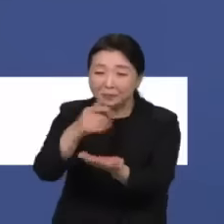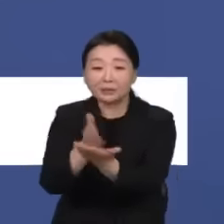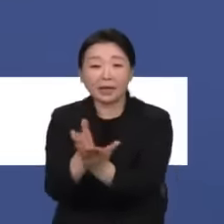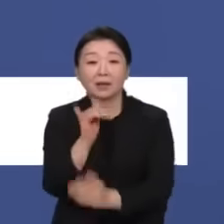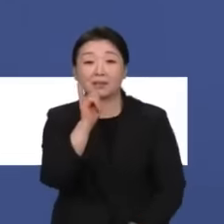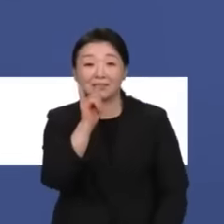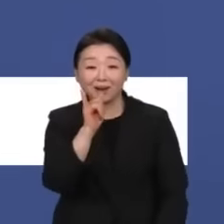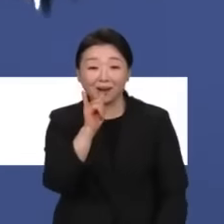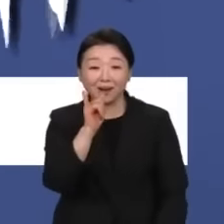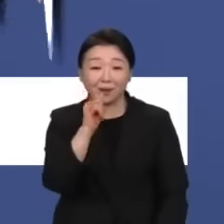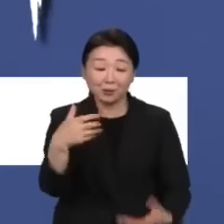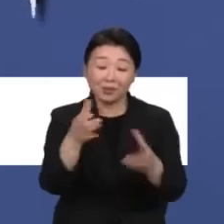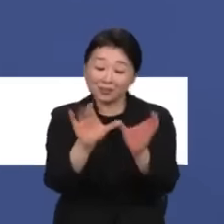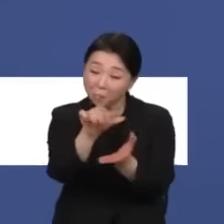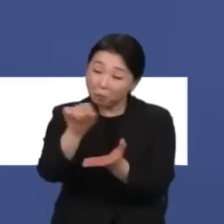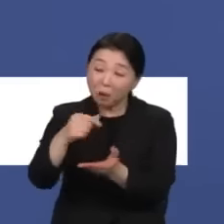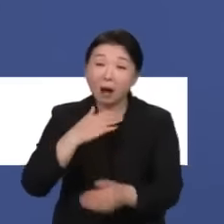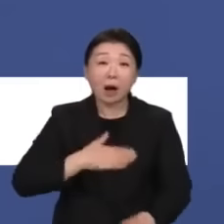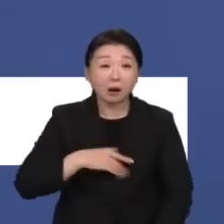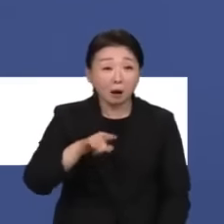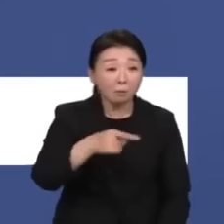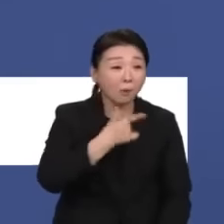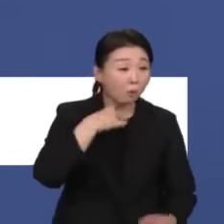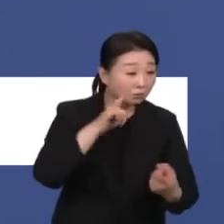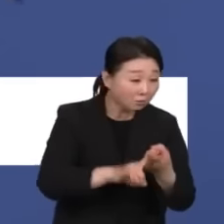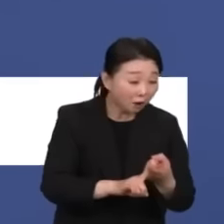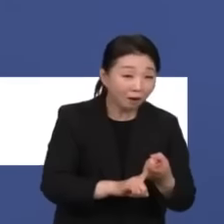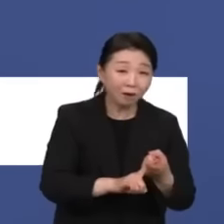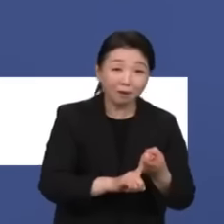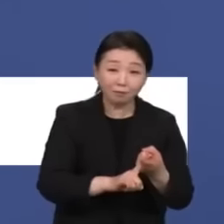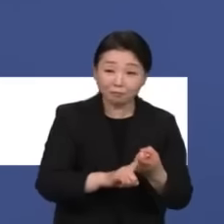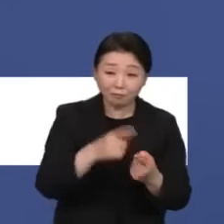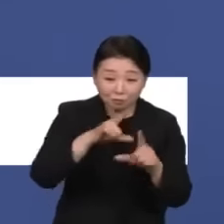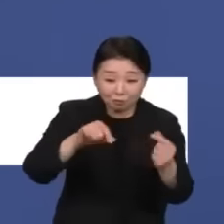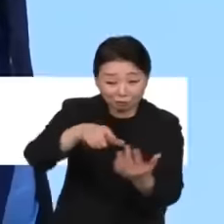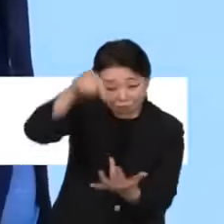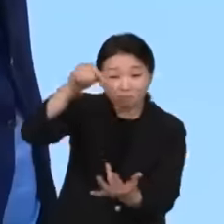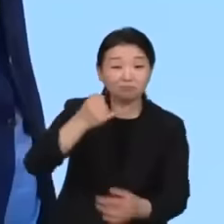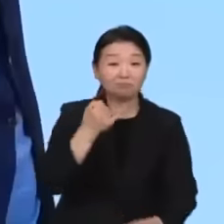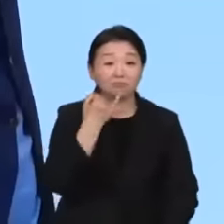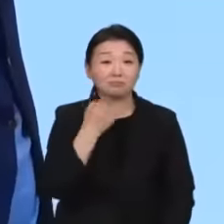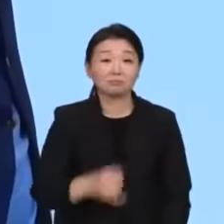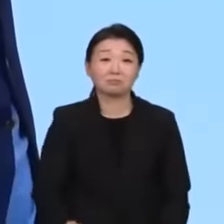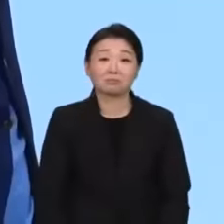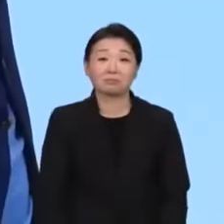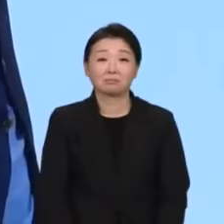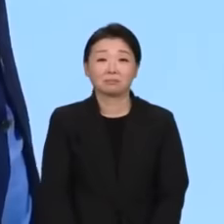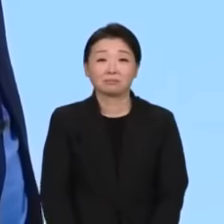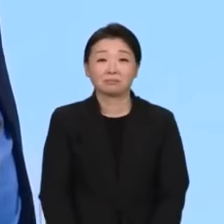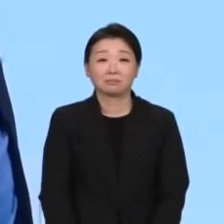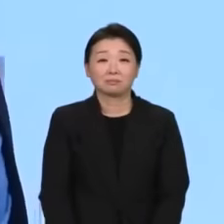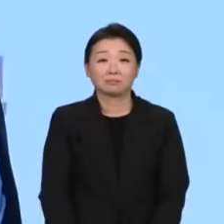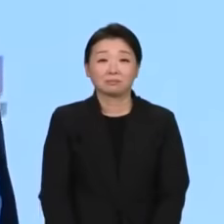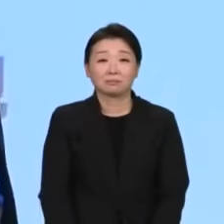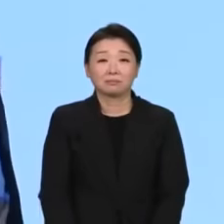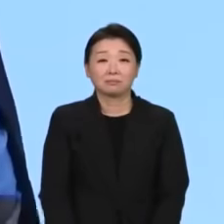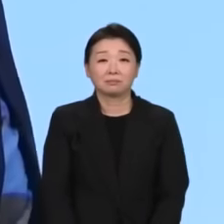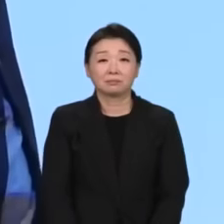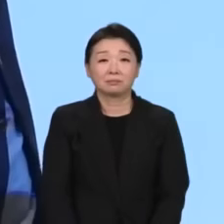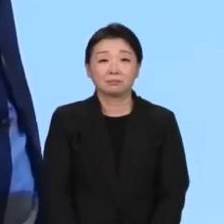뷔페에 들어오셨다. 본인에게 취향이 맞으면 그 음식을 택하면 되는 것이고. JTBC 김재현입니다.